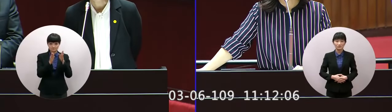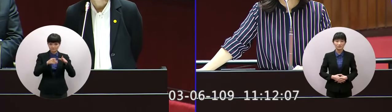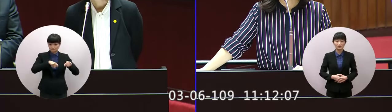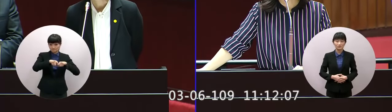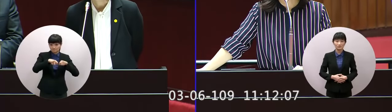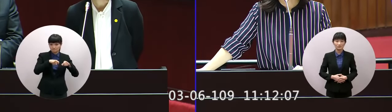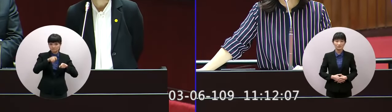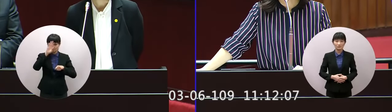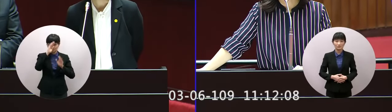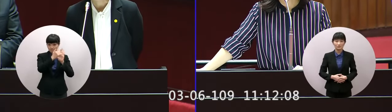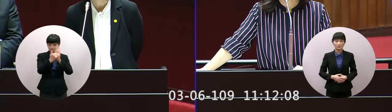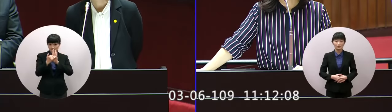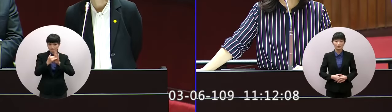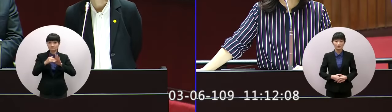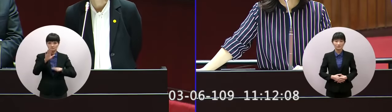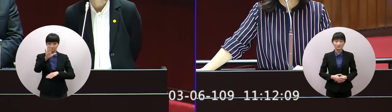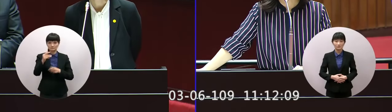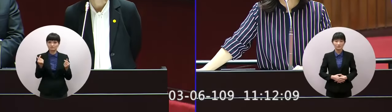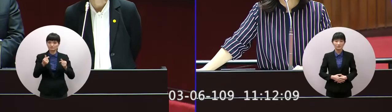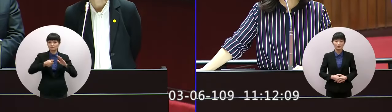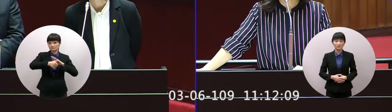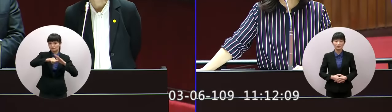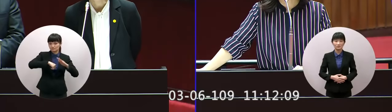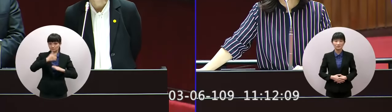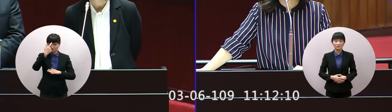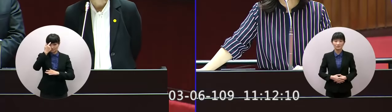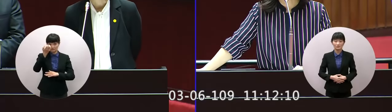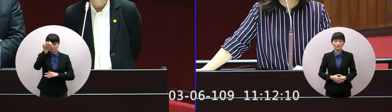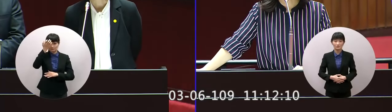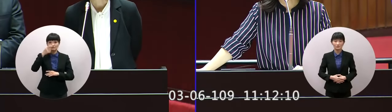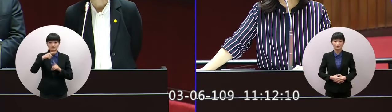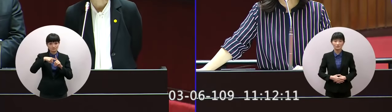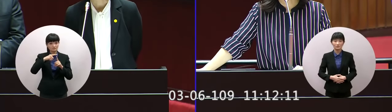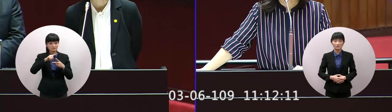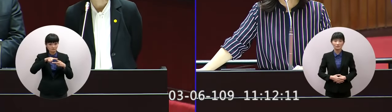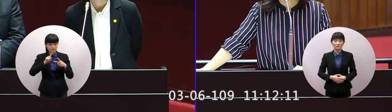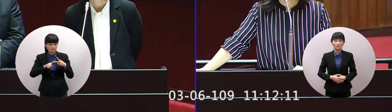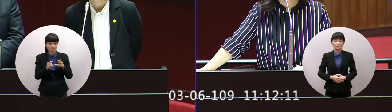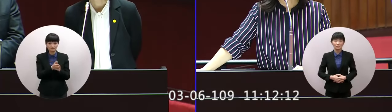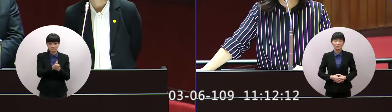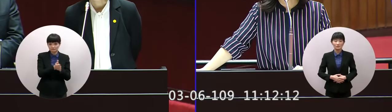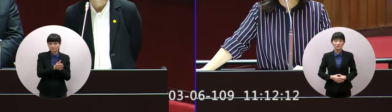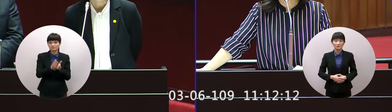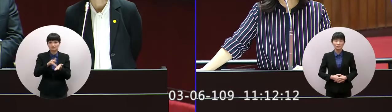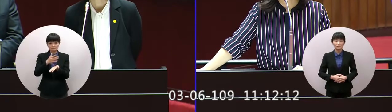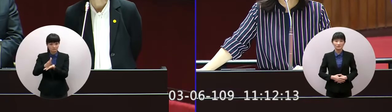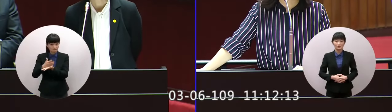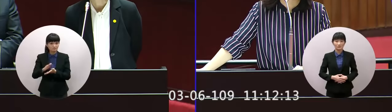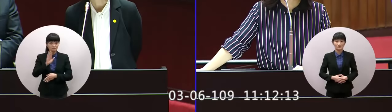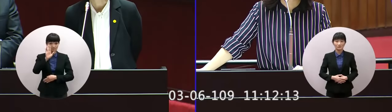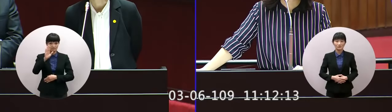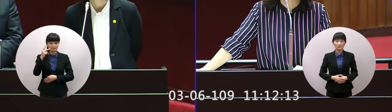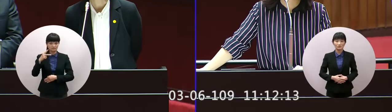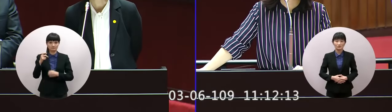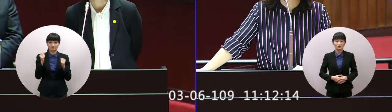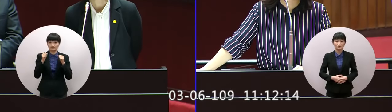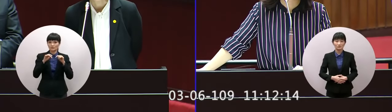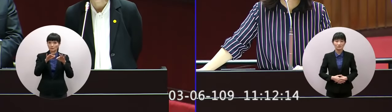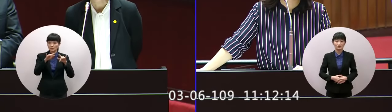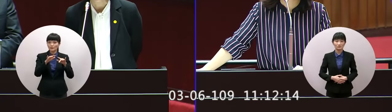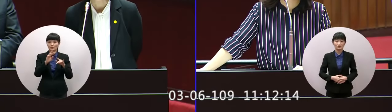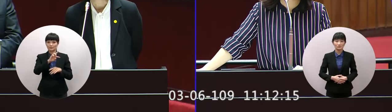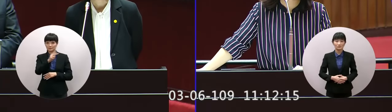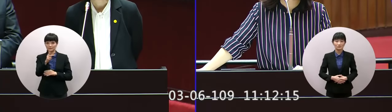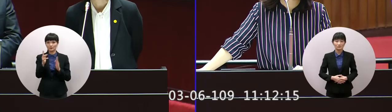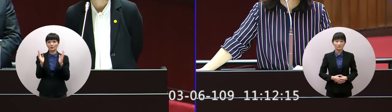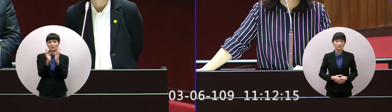措施，那么包括路口量体温、干洗手消毒啊，那么以及这个空调模式调成通风